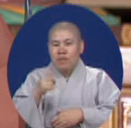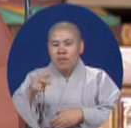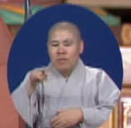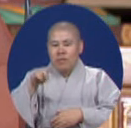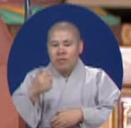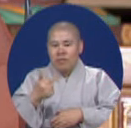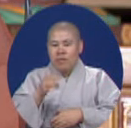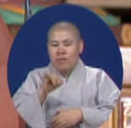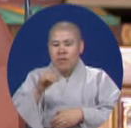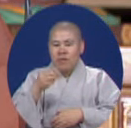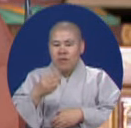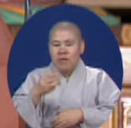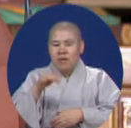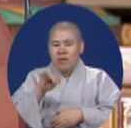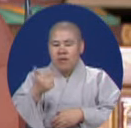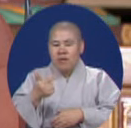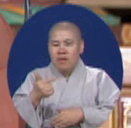또 관심수도를